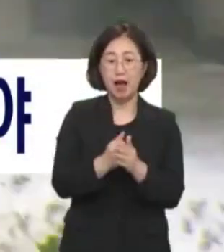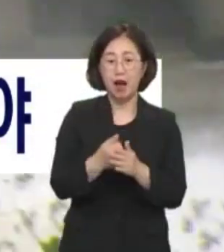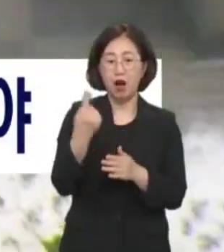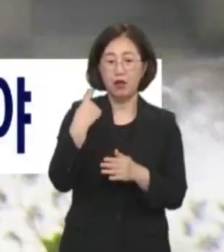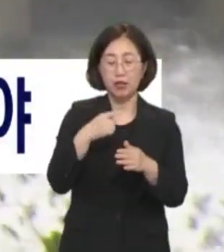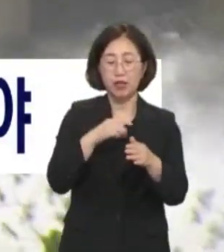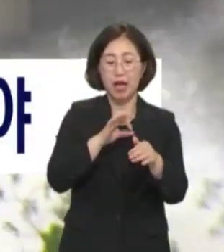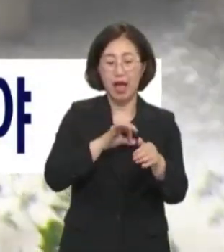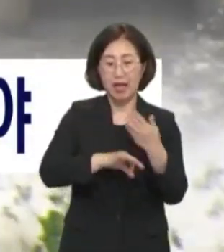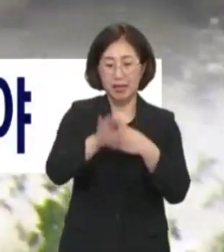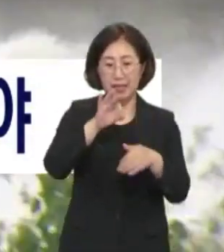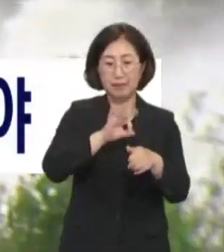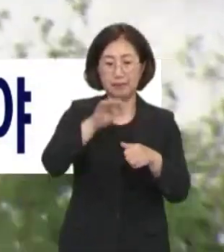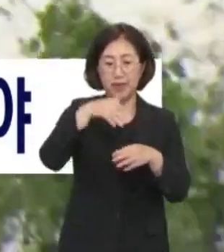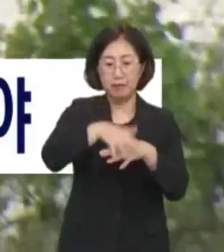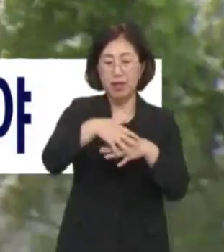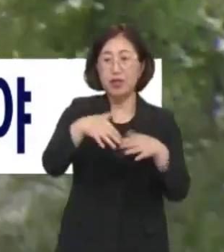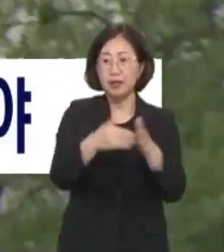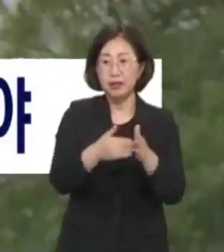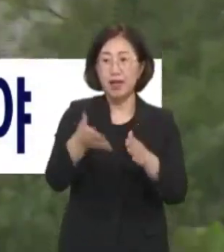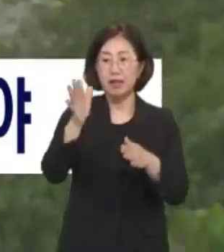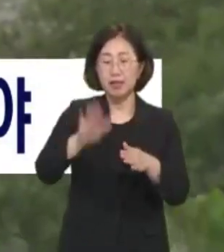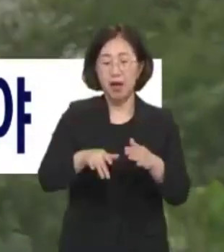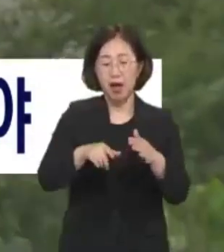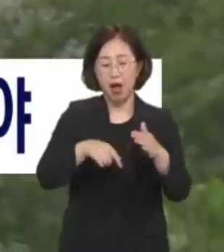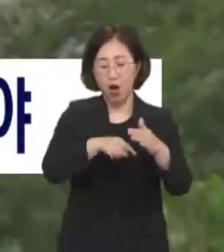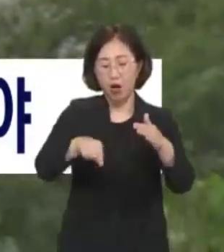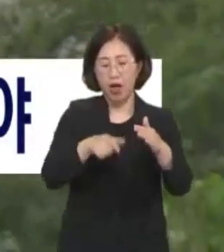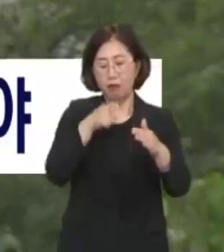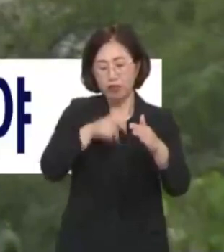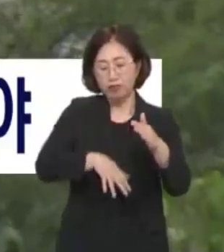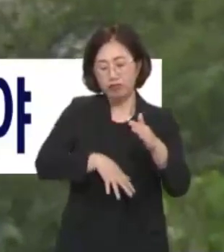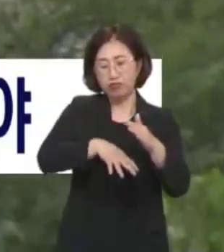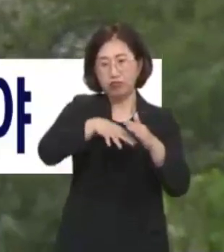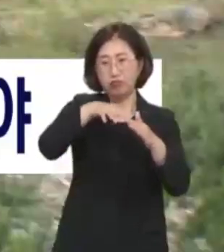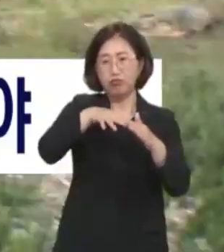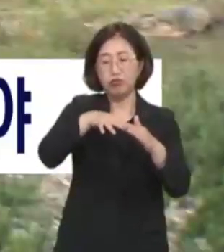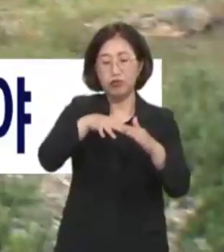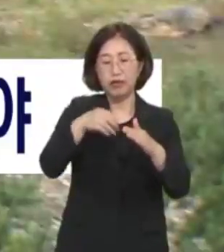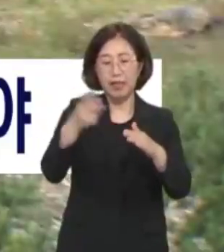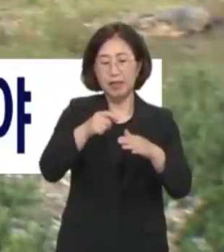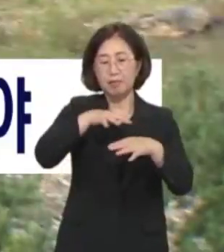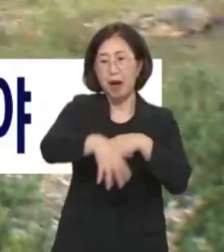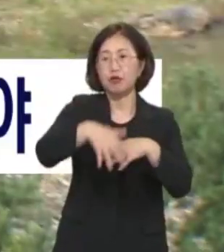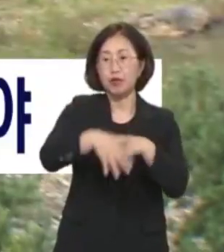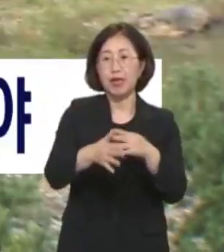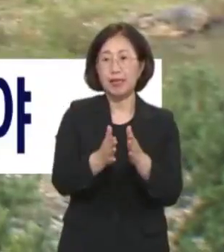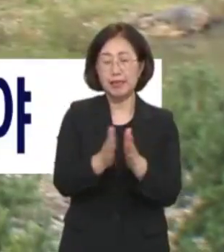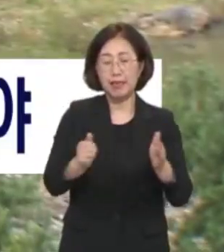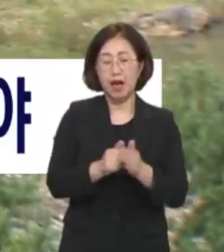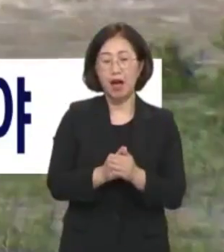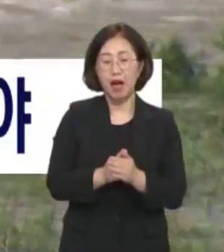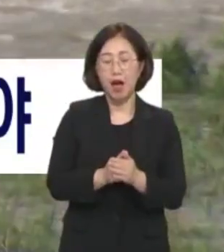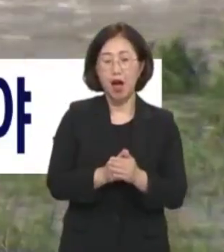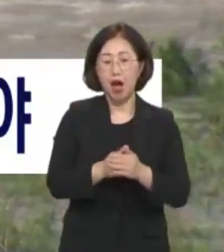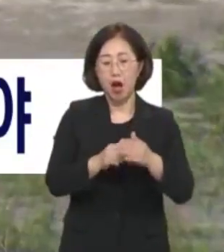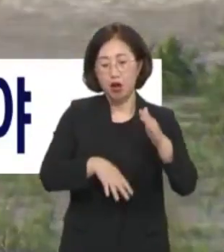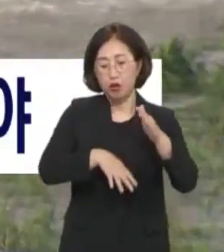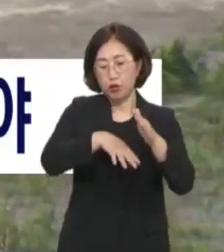기해 수문 방류가 종료됐지만 댐 수위가 다시 상승하면서 오늘 다시 방류가 시작됐고 보령댐